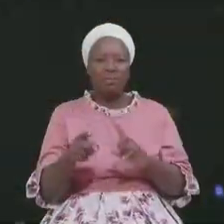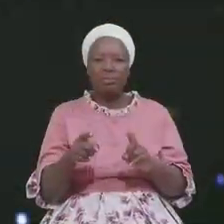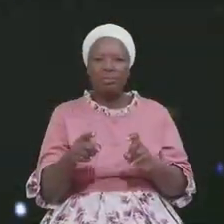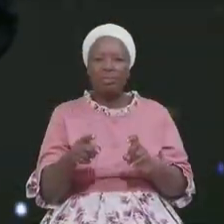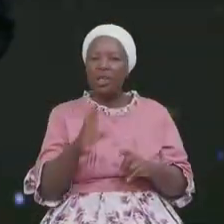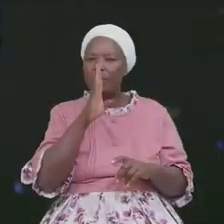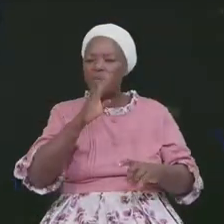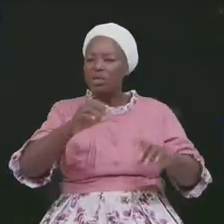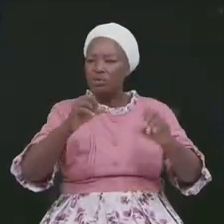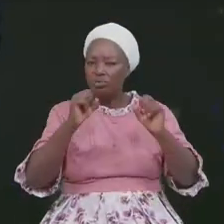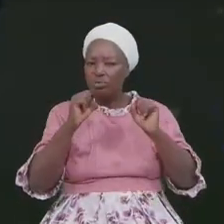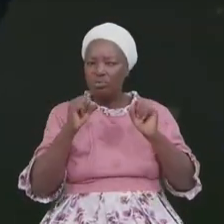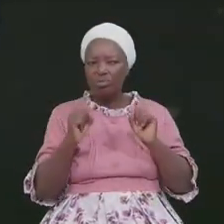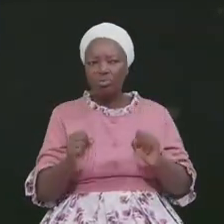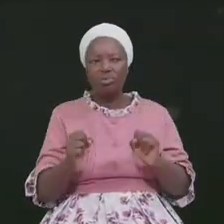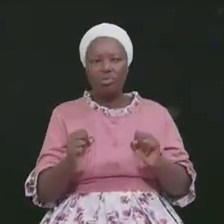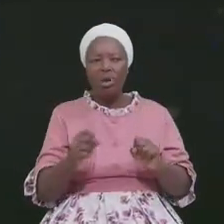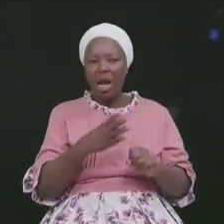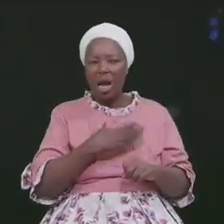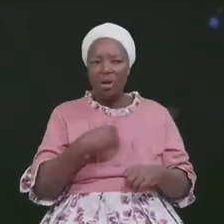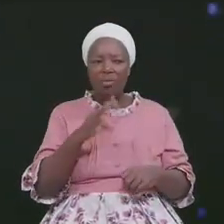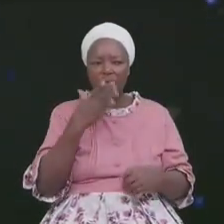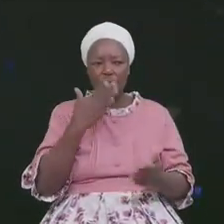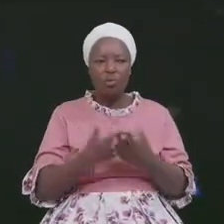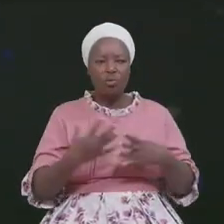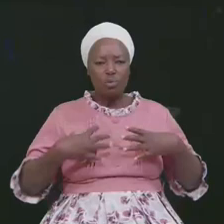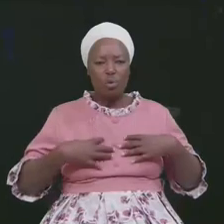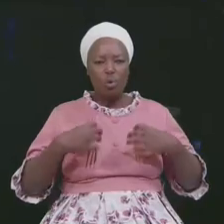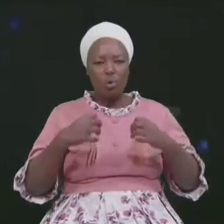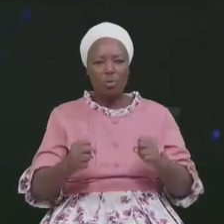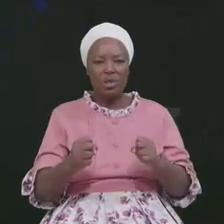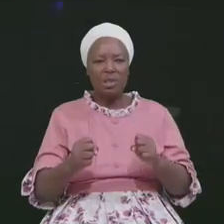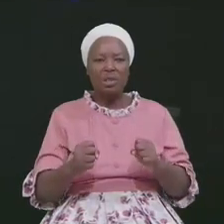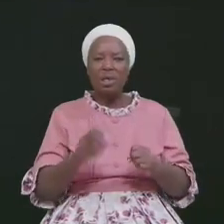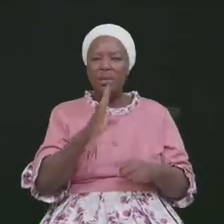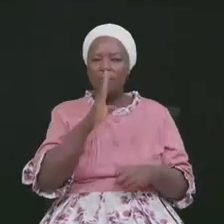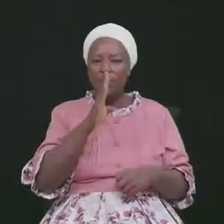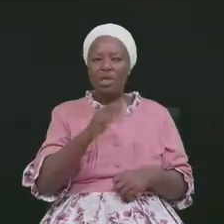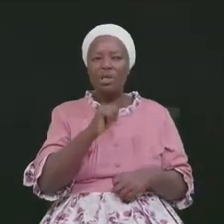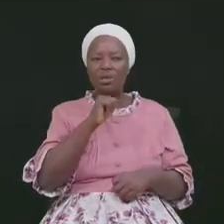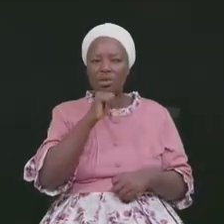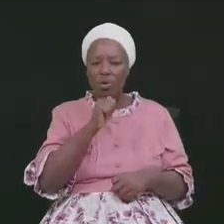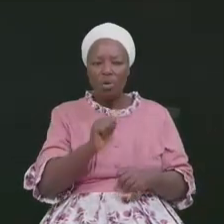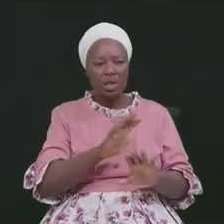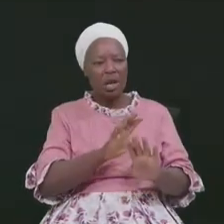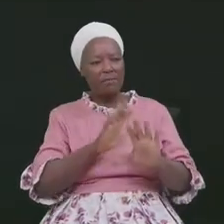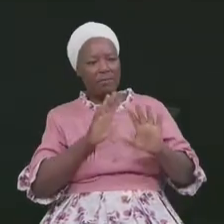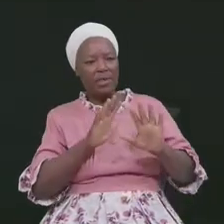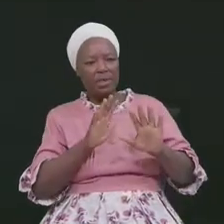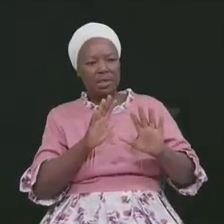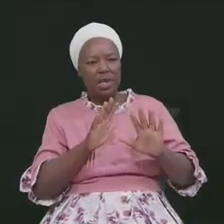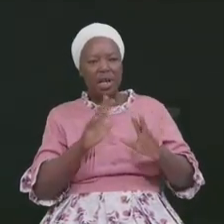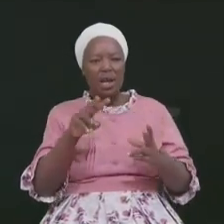Fortifie-toi et prends courage. Ne t'effraie point et ne